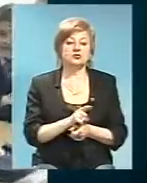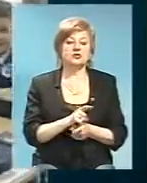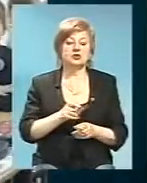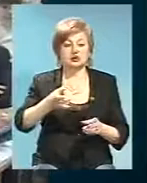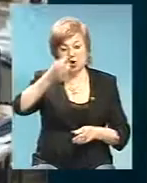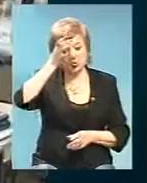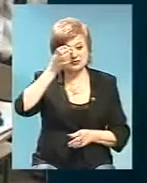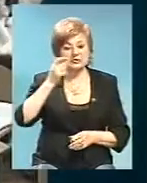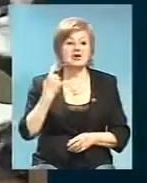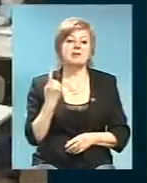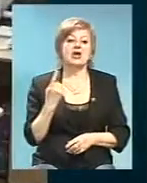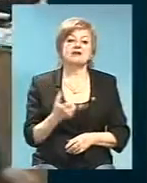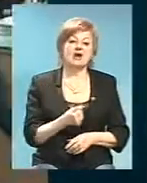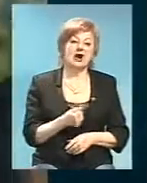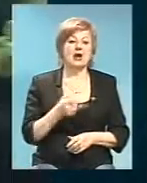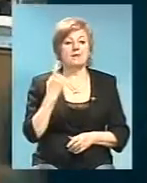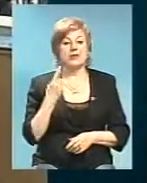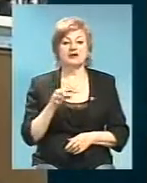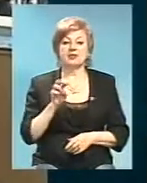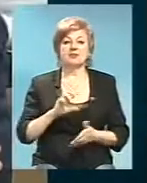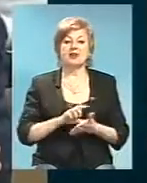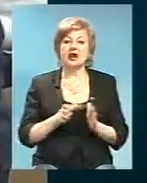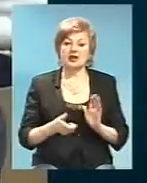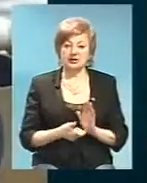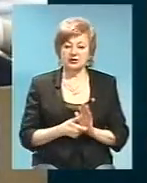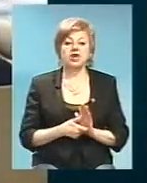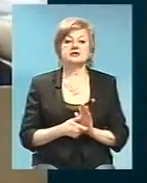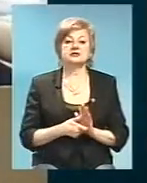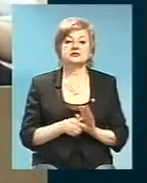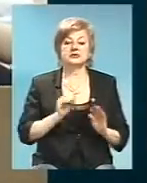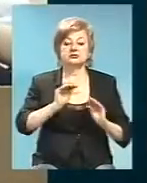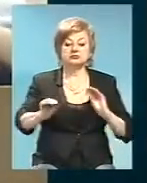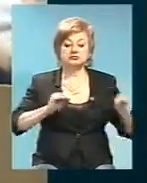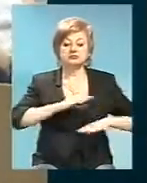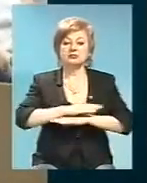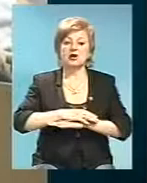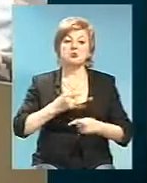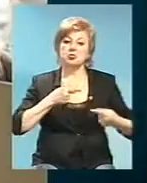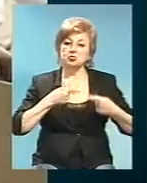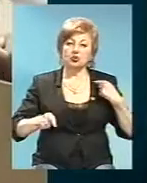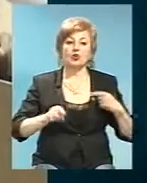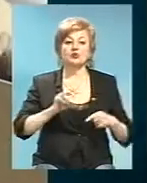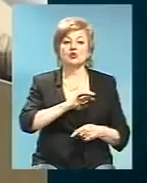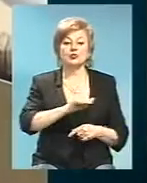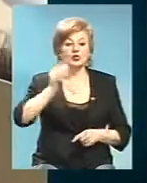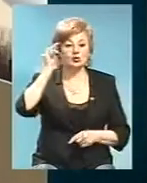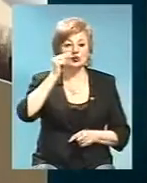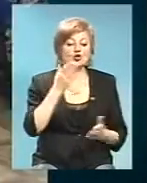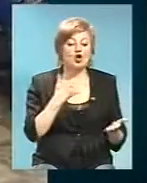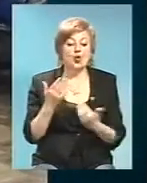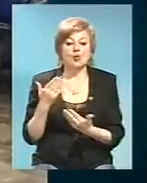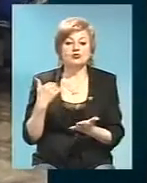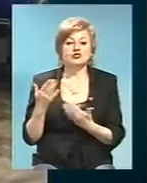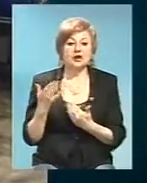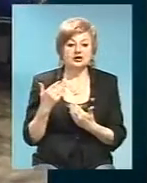У класах 1 А та 1 Б навіть парти розташовані інакше. Це перший крок, аби діти природньо навчилися спілкуватися між собою